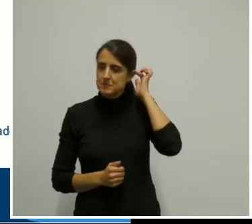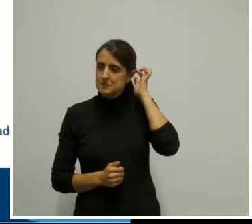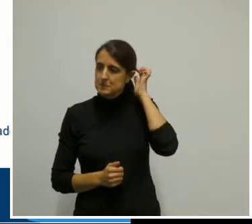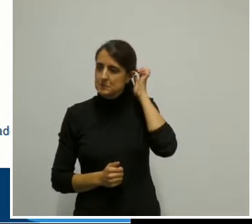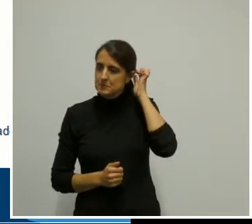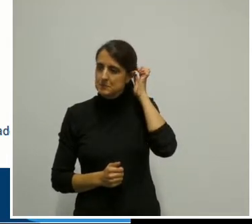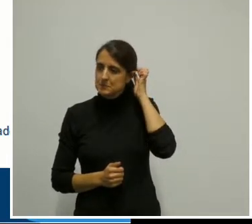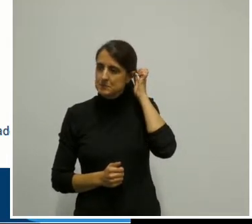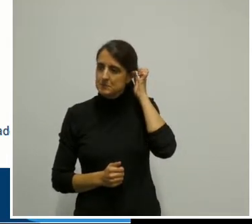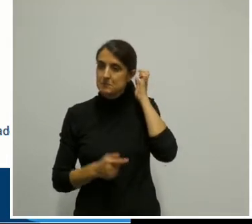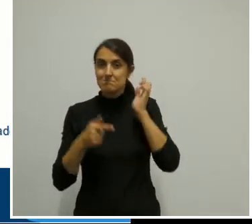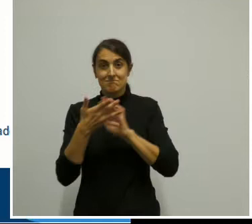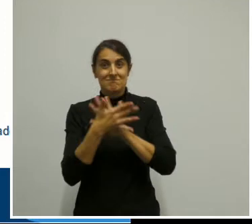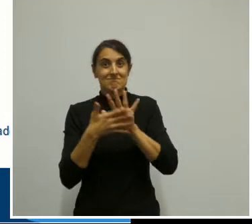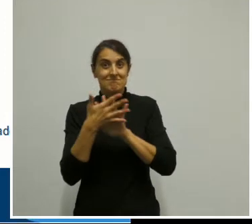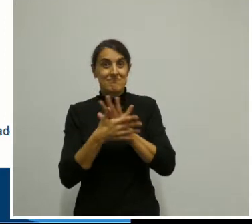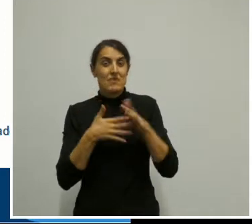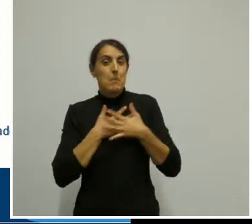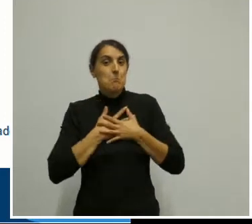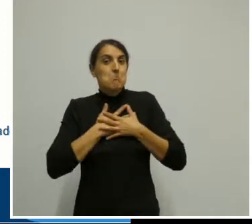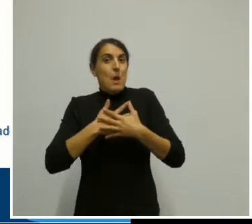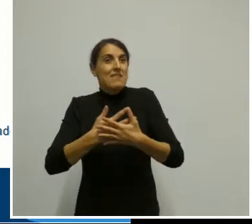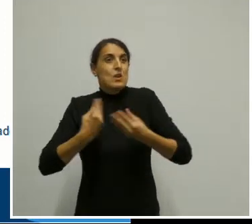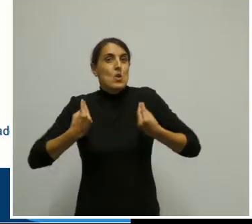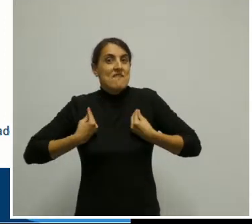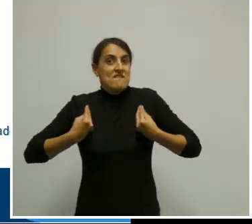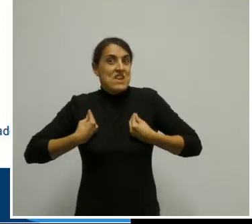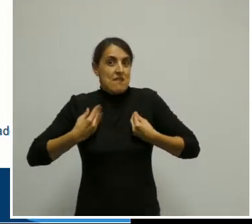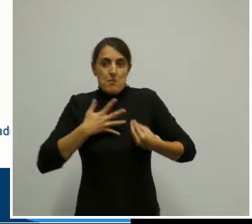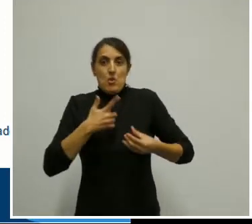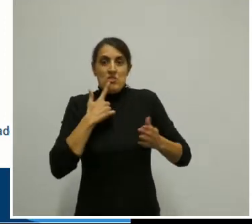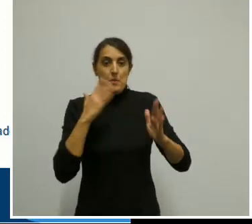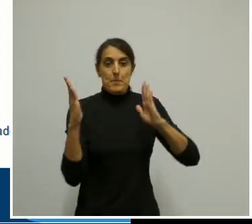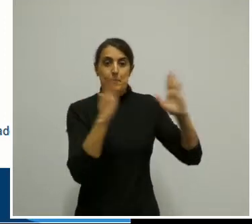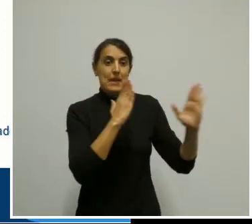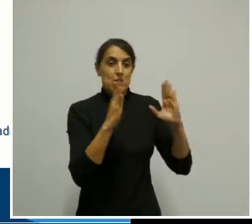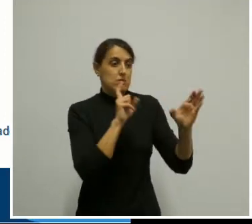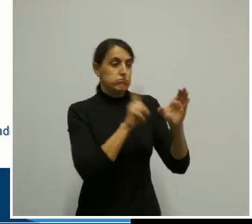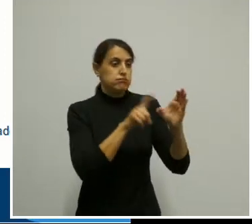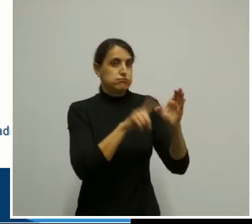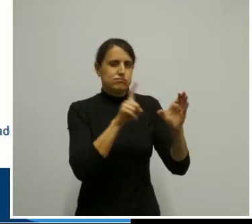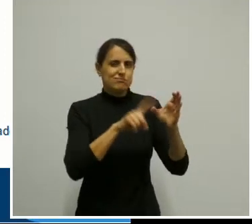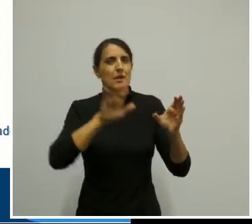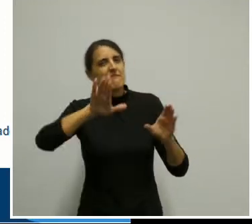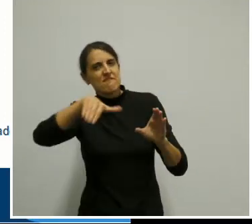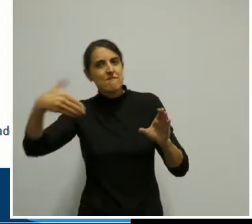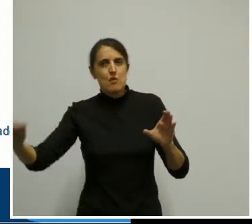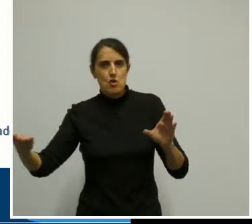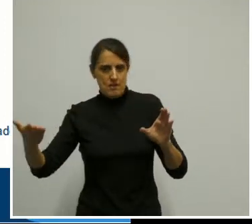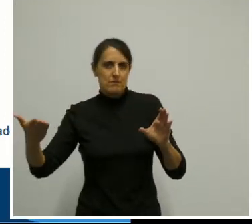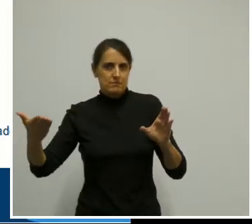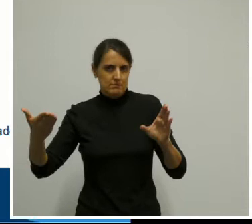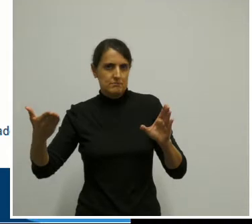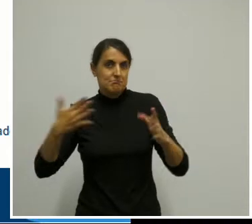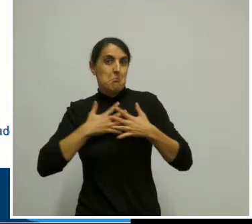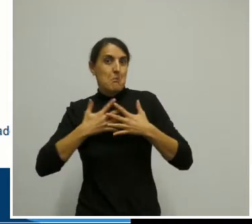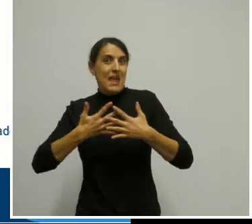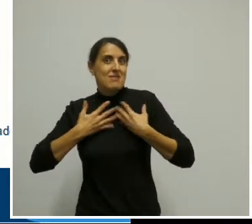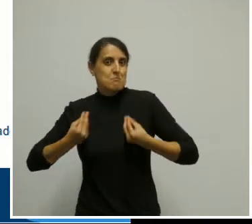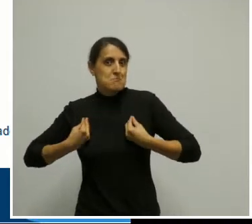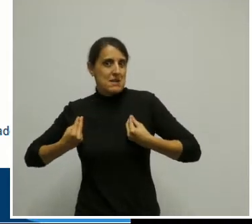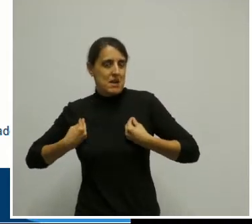I el que parlaven de la matrícula viva i l'admissió fora del període de preinscripció. Hem